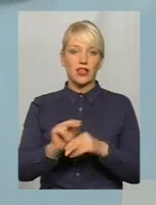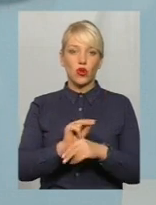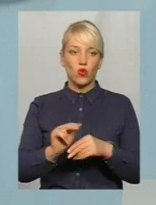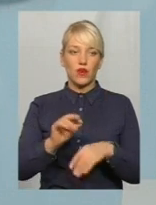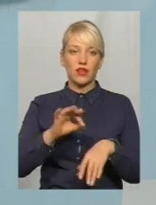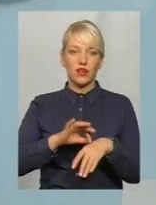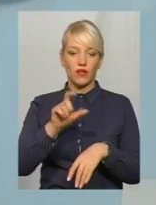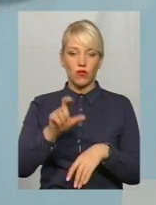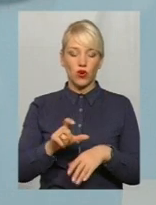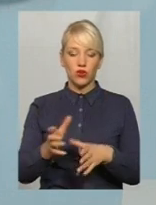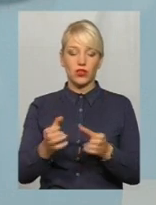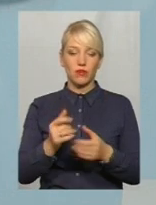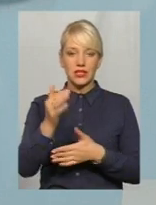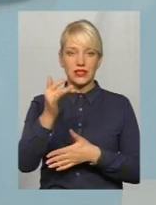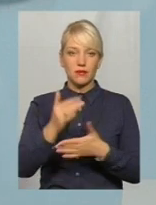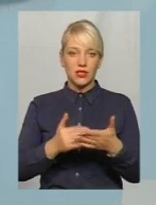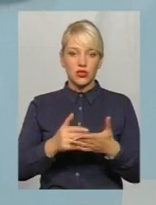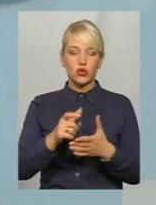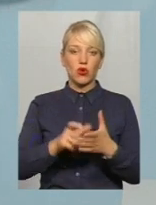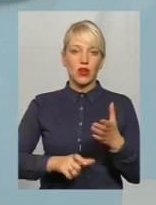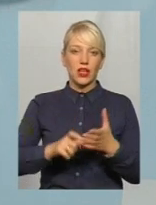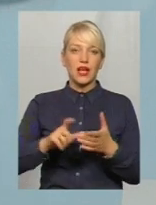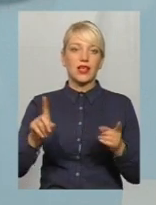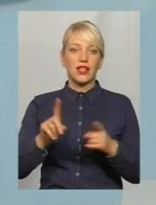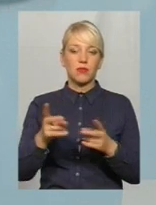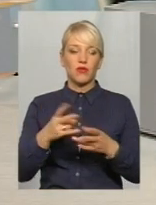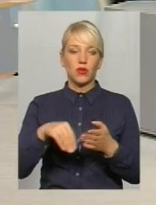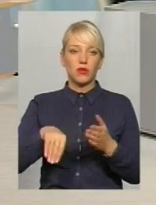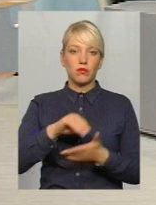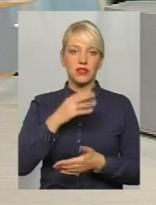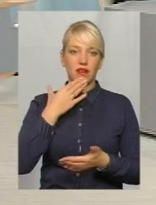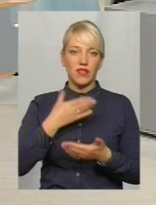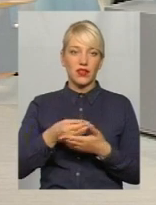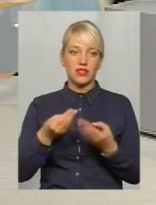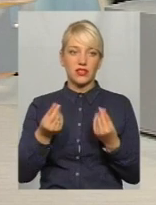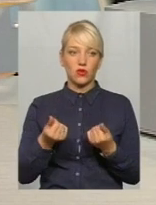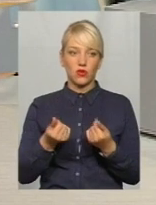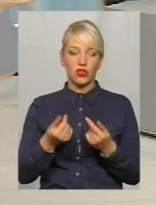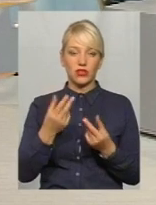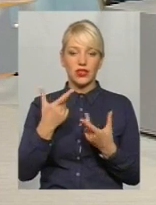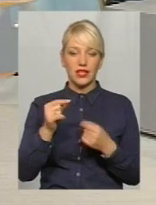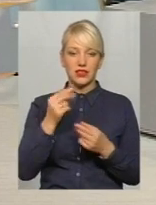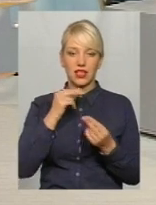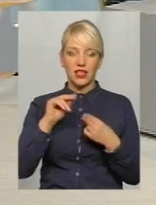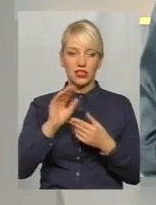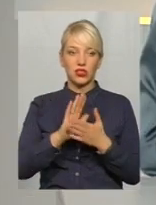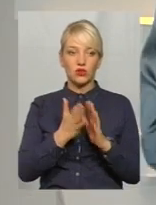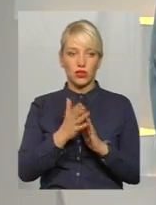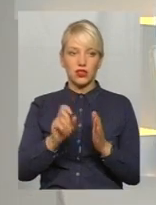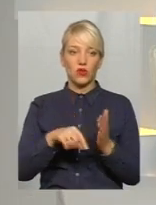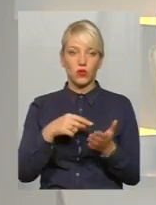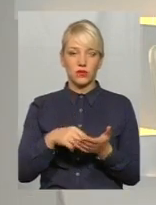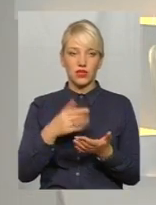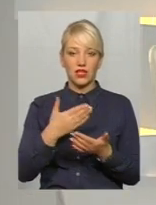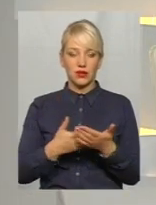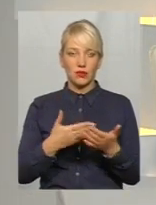отримує список, як правило, ліків, які він має придбати за власний кошт. Десь краща ситуація в містах, так? Де